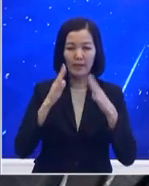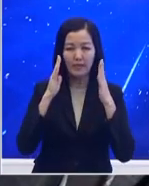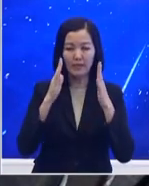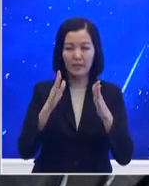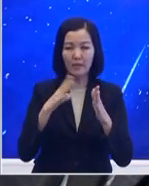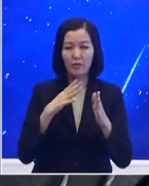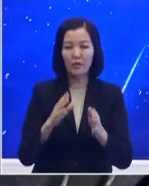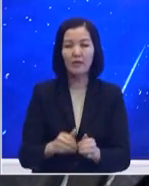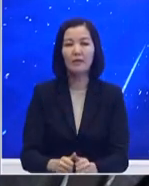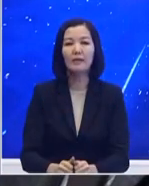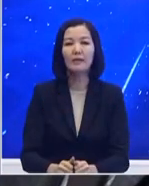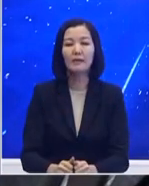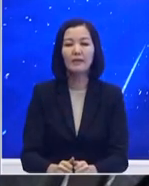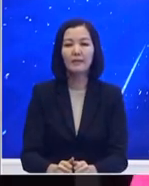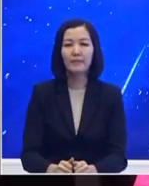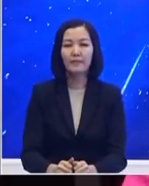назар аударылады.